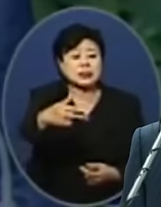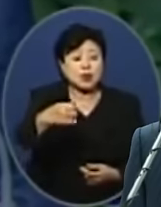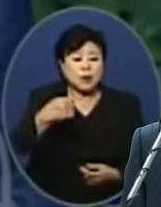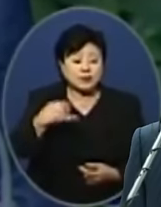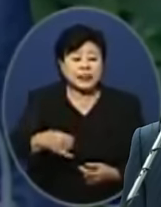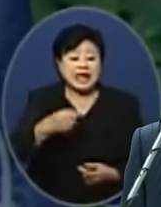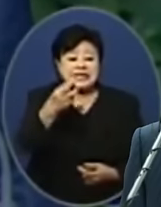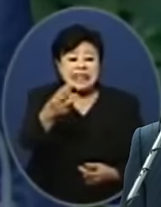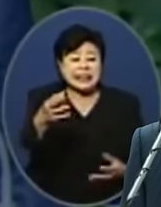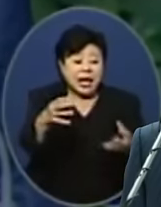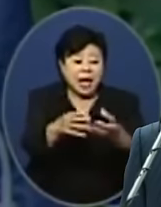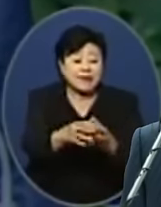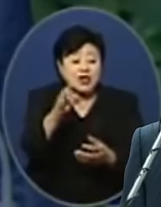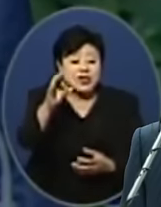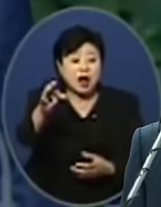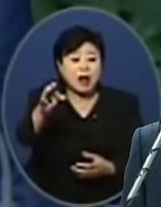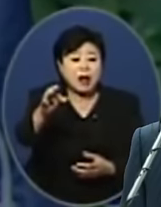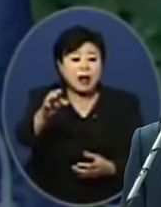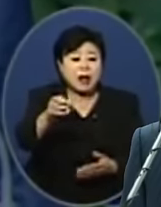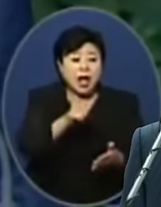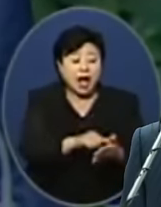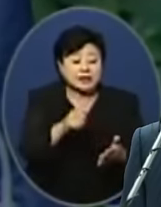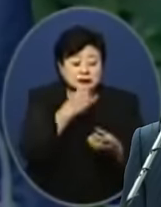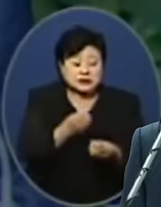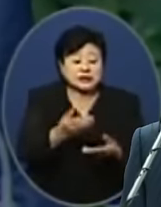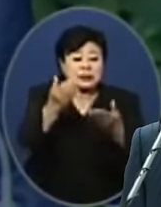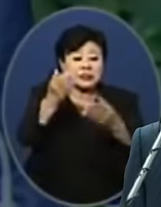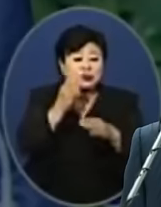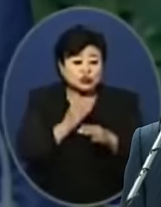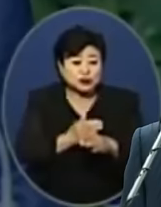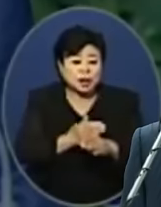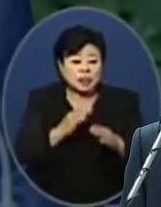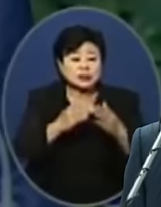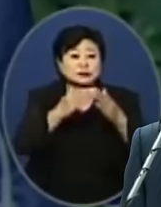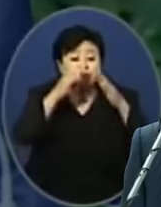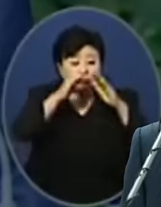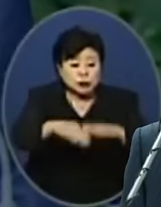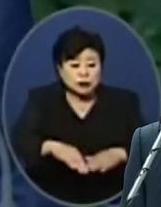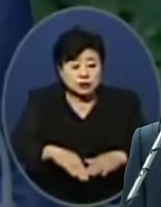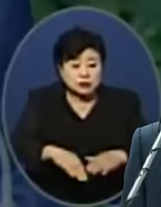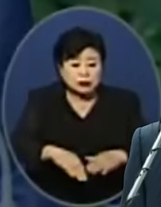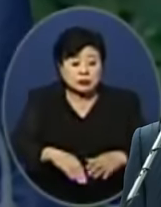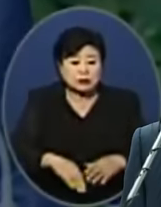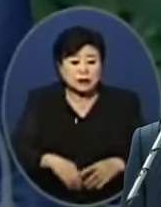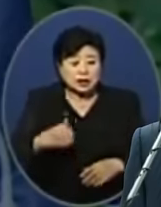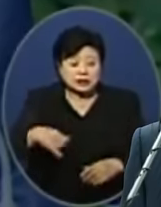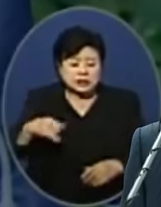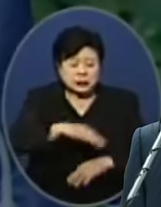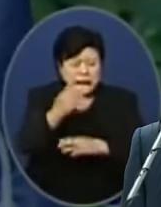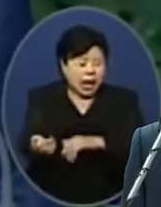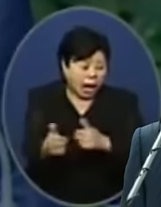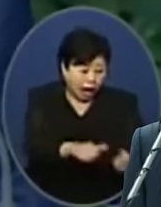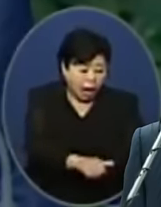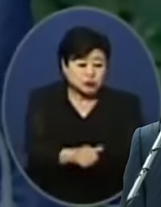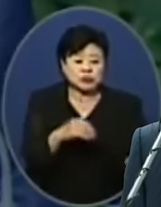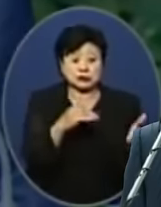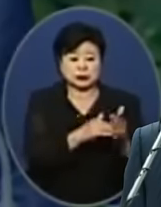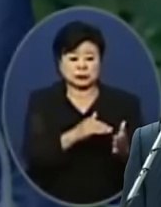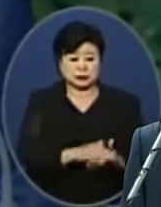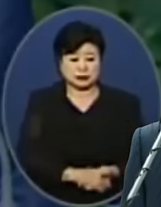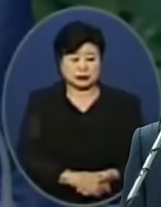딸이 3명인데 맏아들 집에서 잔치배 풀다가 집이 무너져서 다 압사당했었습니다.